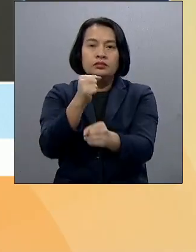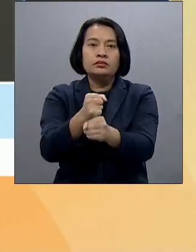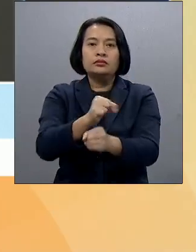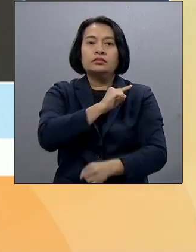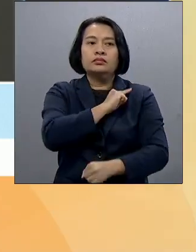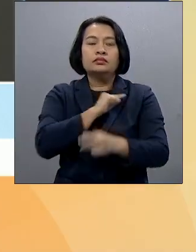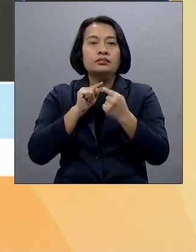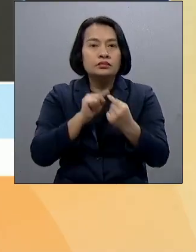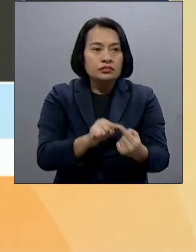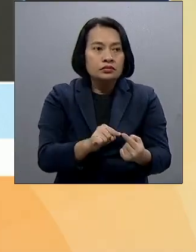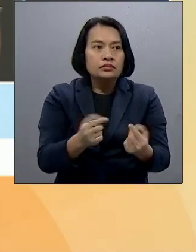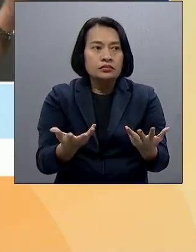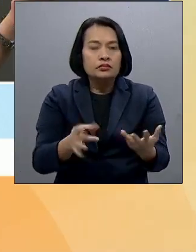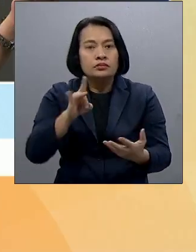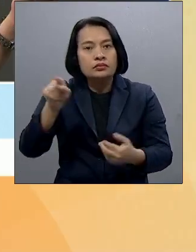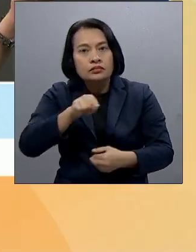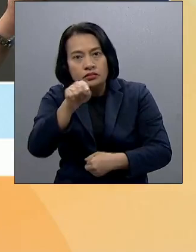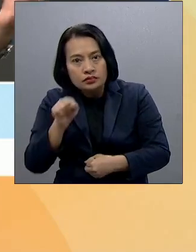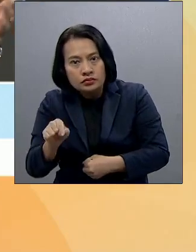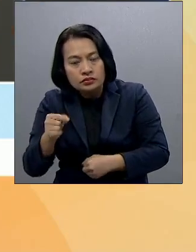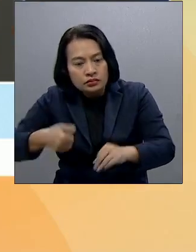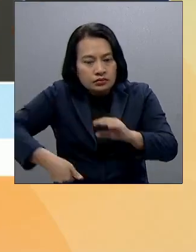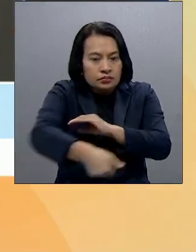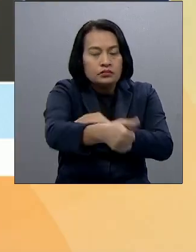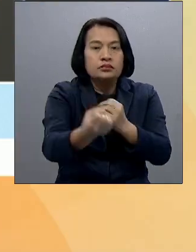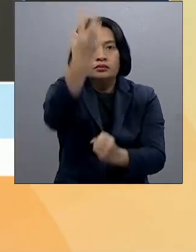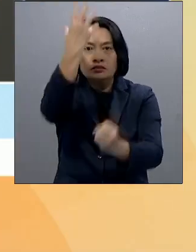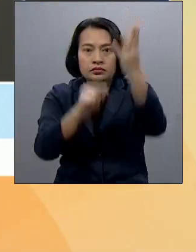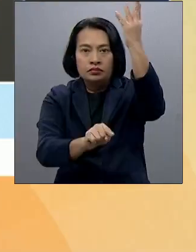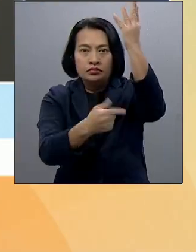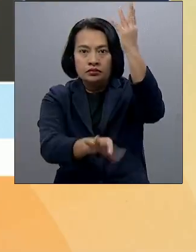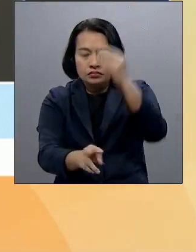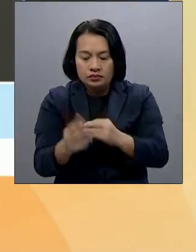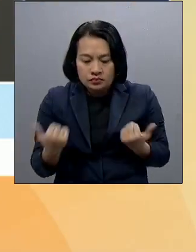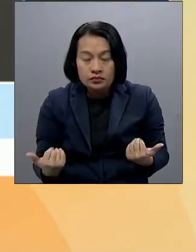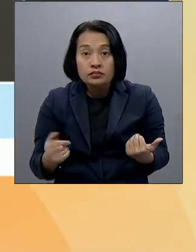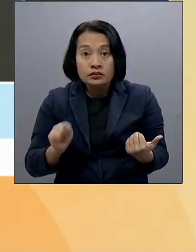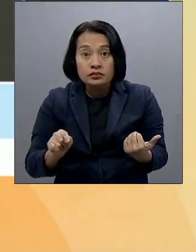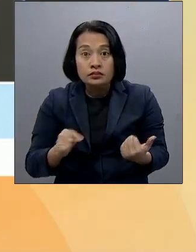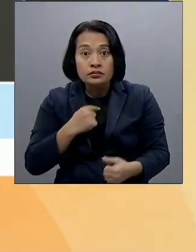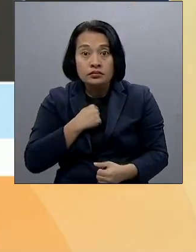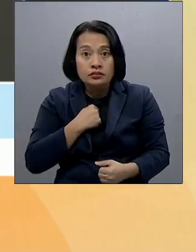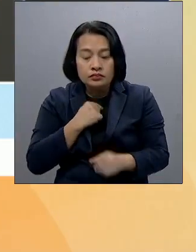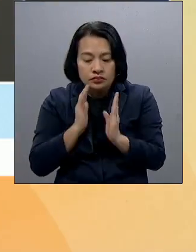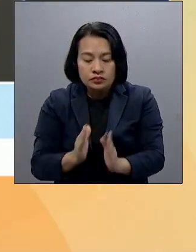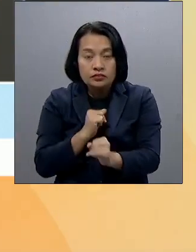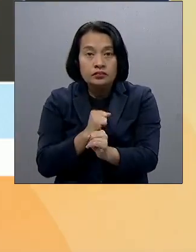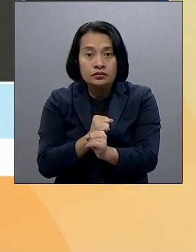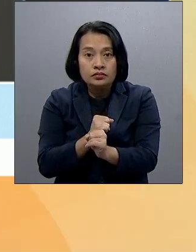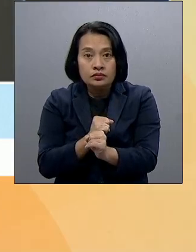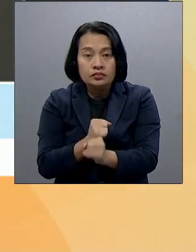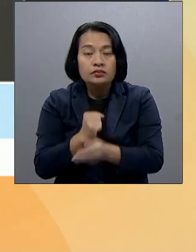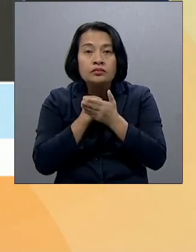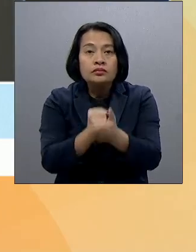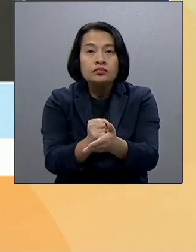จะคาดว่า 80% มันอาจจะกลับเข้าป่าไปแล้วแต่ว่าร่องรอยอะไรต่างๆตอนนี้ภารกิจของเราในการผลักดันทำอะไรบ้างเพื่อ